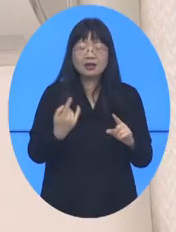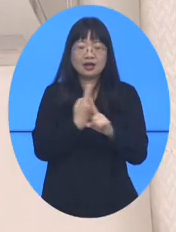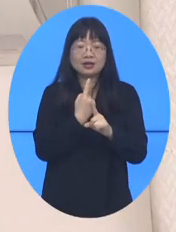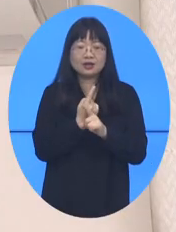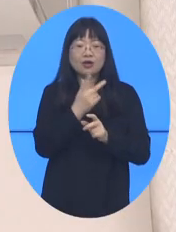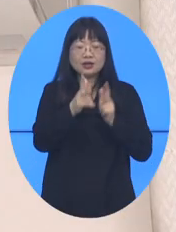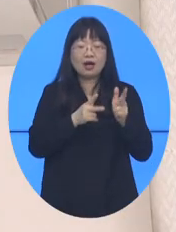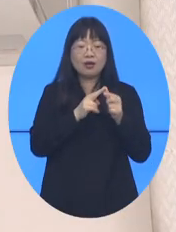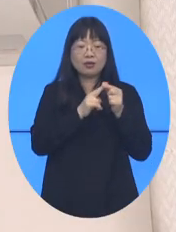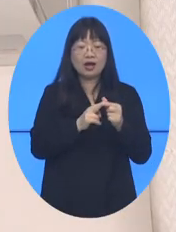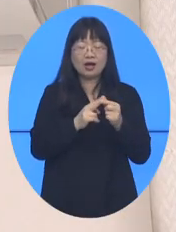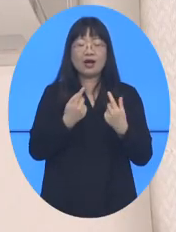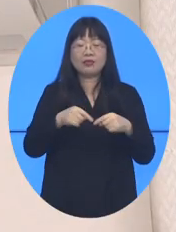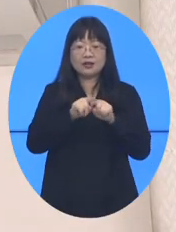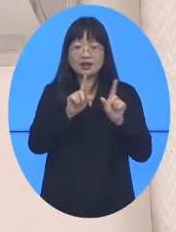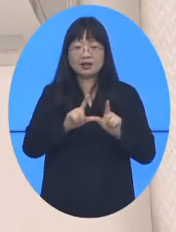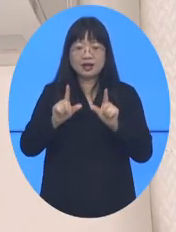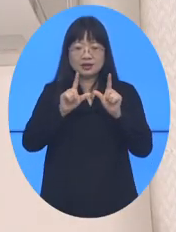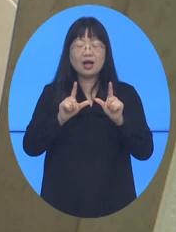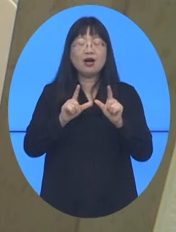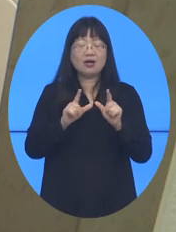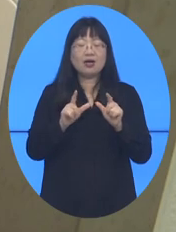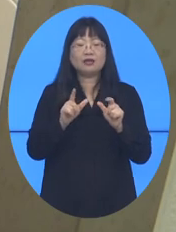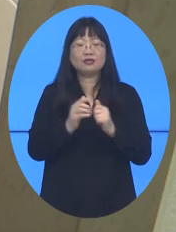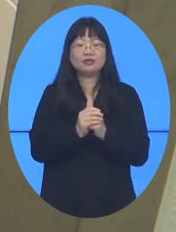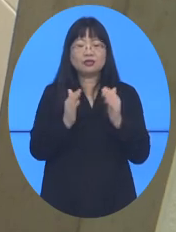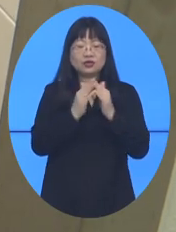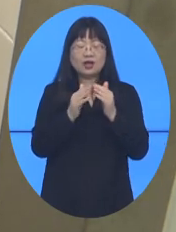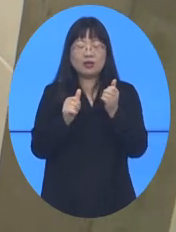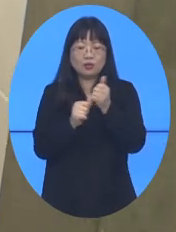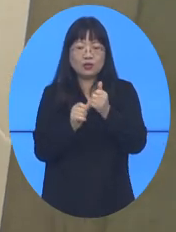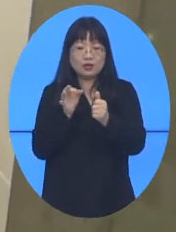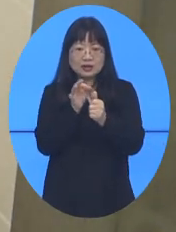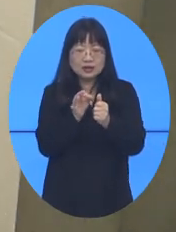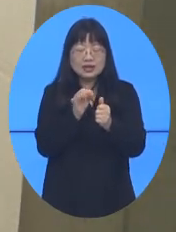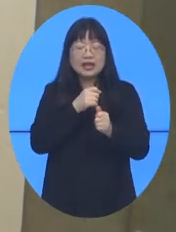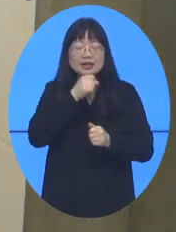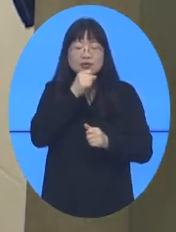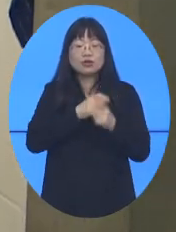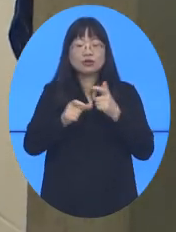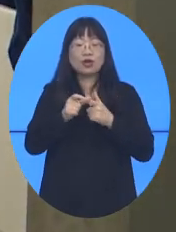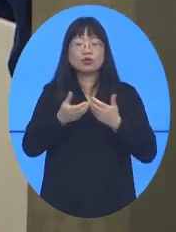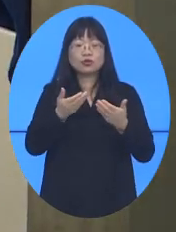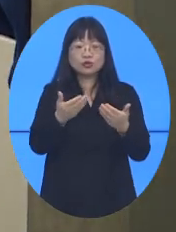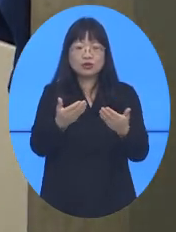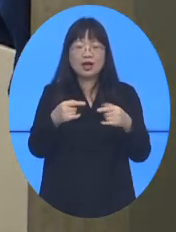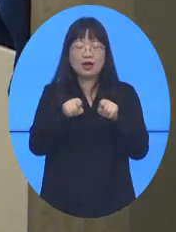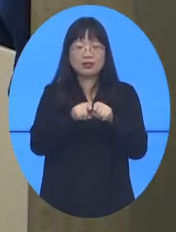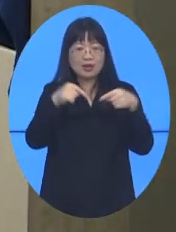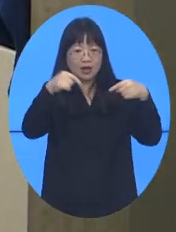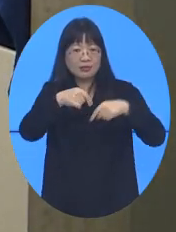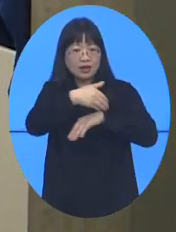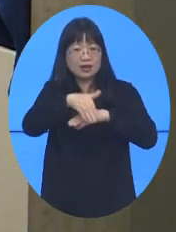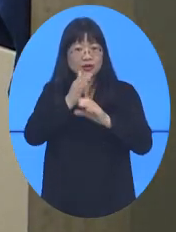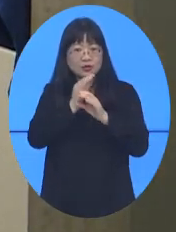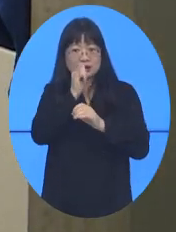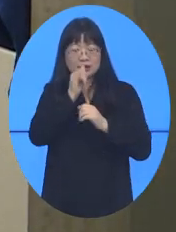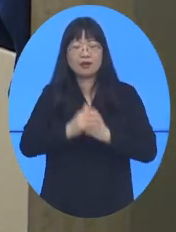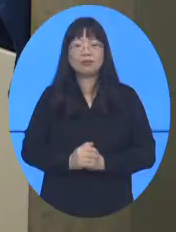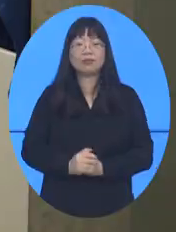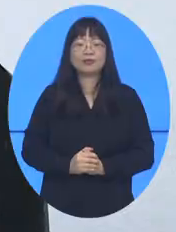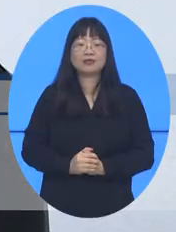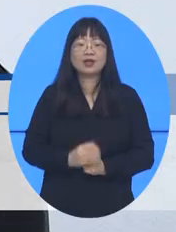휴게시설 계산지원사업과 공동주택 보조금 지원사업에 가점을 부여하는 방안을 시군과 협의할 계획입니다